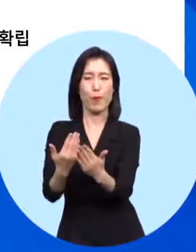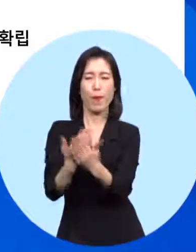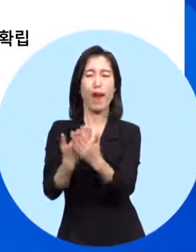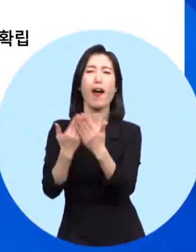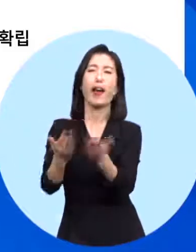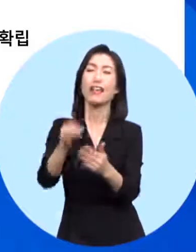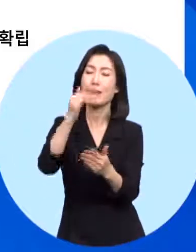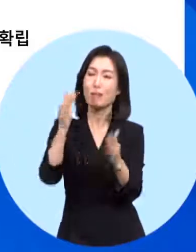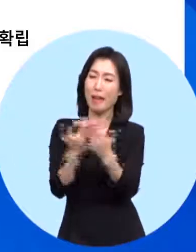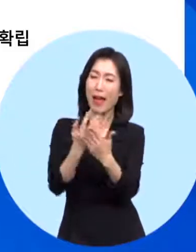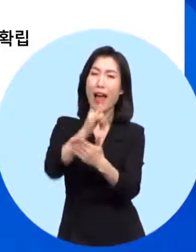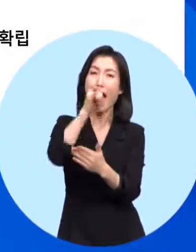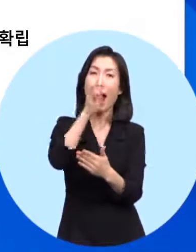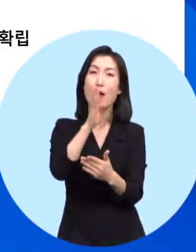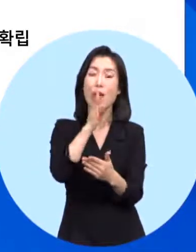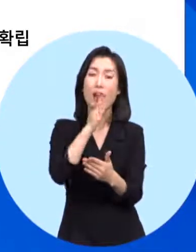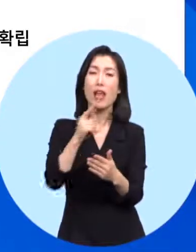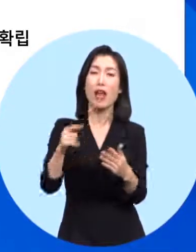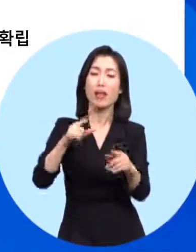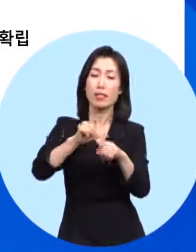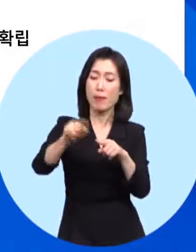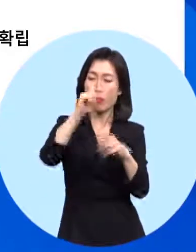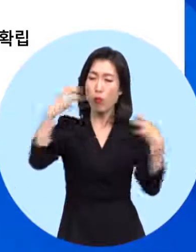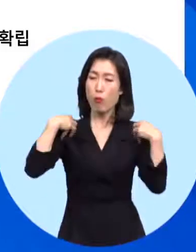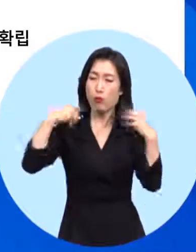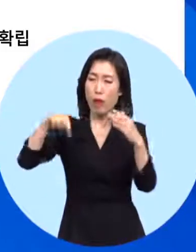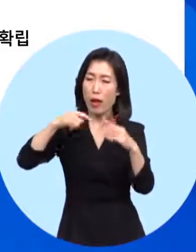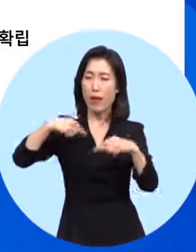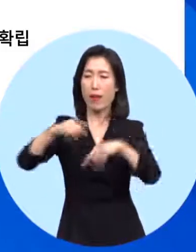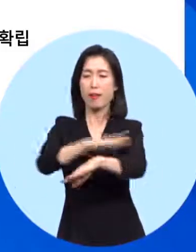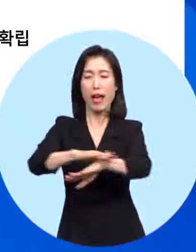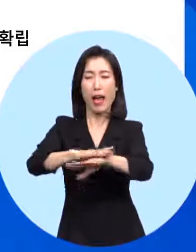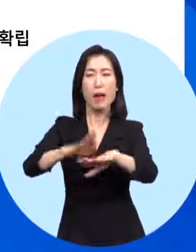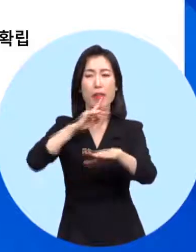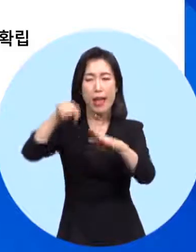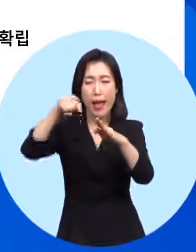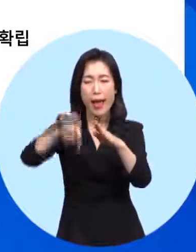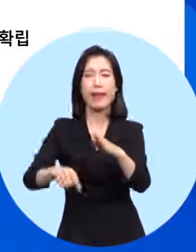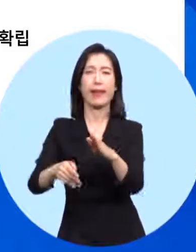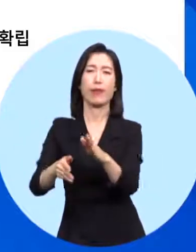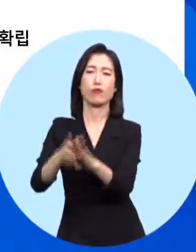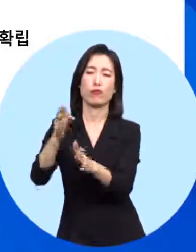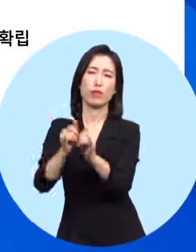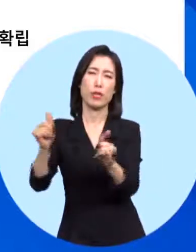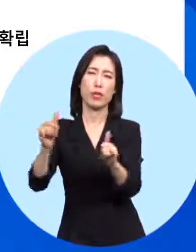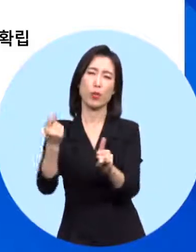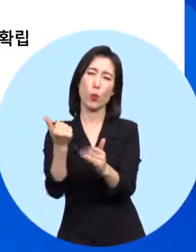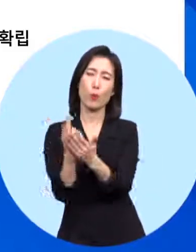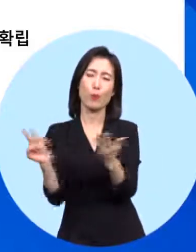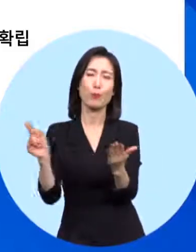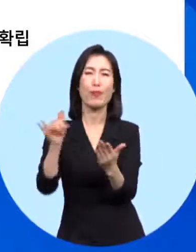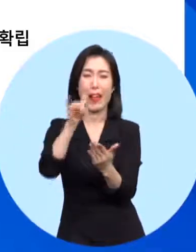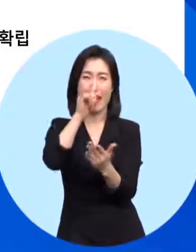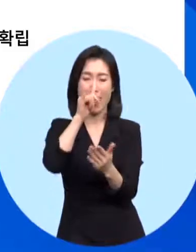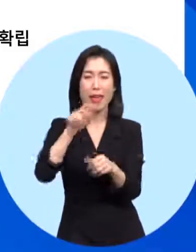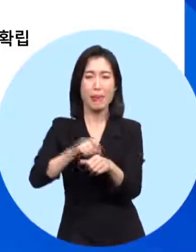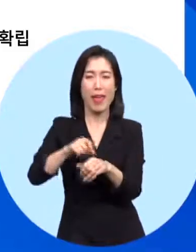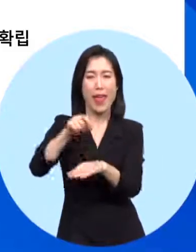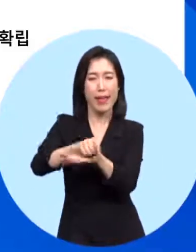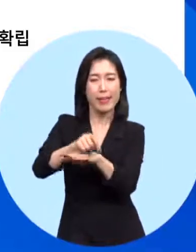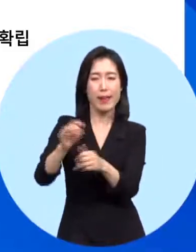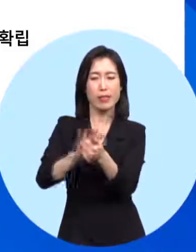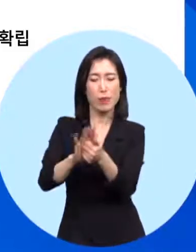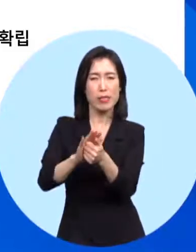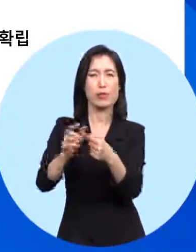현장에 주민들이 좀 소외되어 있다는 게 기본적인 인식입니다. 그러니까 행정 서비스 전달 과정이라든가 특히 교육정책 등